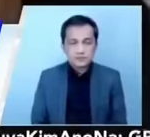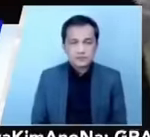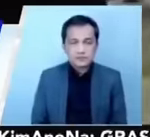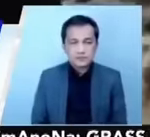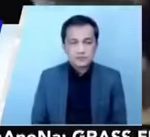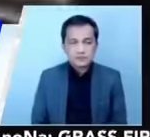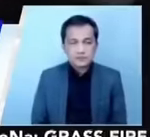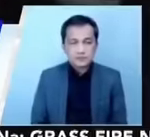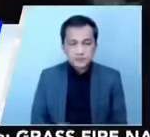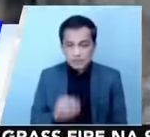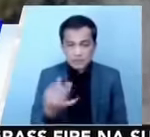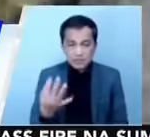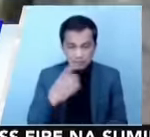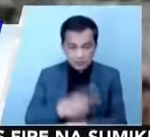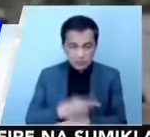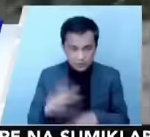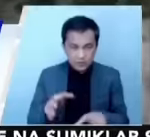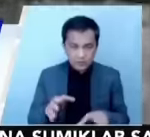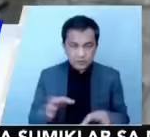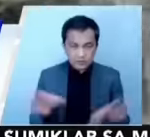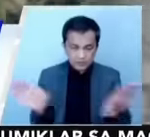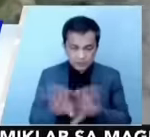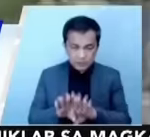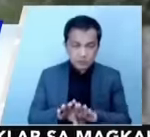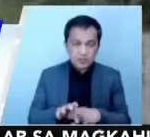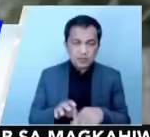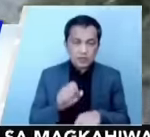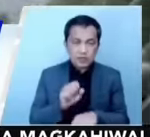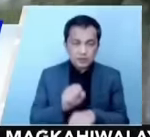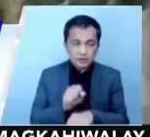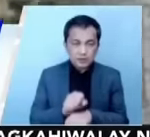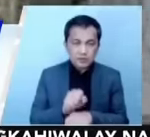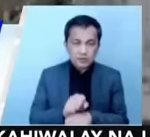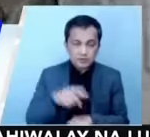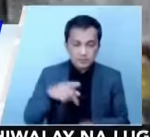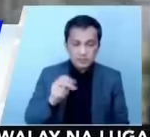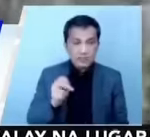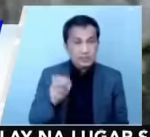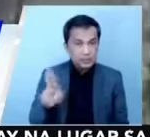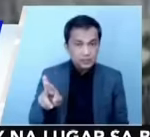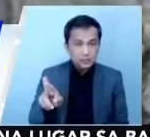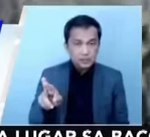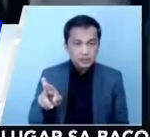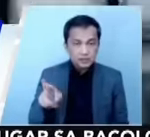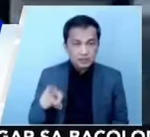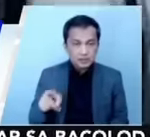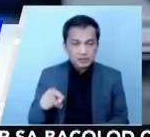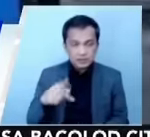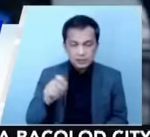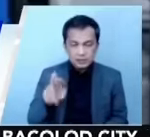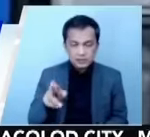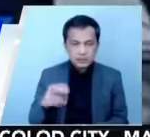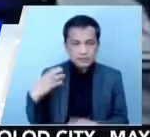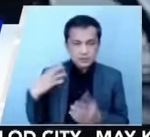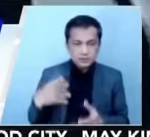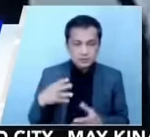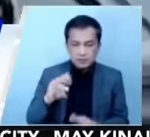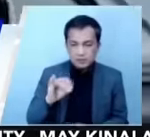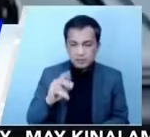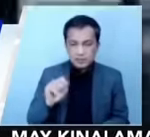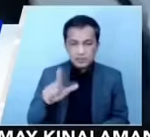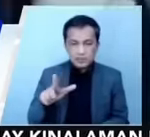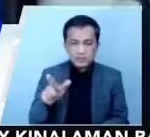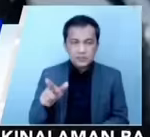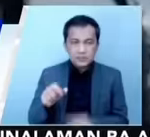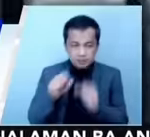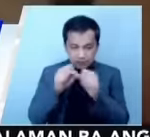Ilang araw matapos matigil ang operasyon ng tren ng Philippine National Railways, nag-ikot si PNR Chairman Mike Makapagal sa mga istasyon.